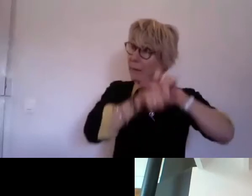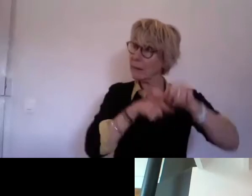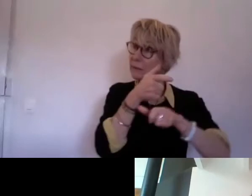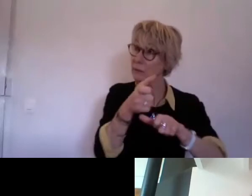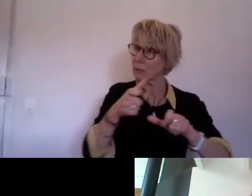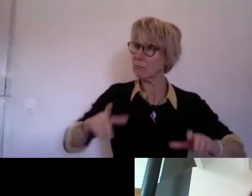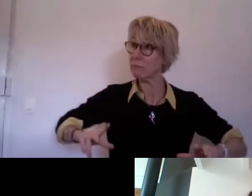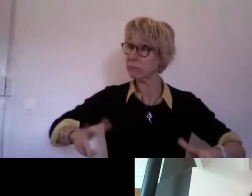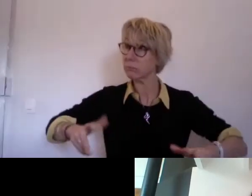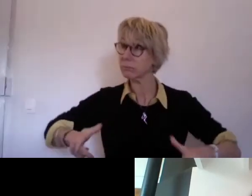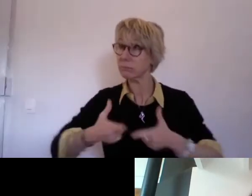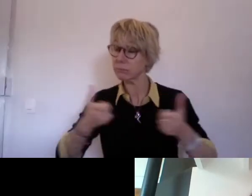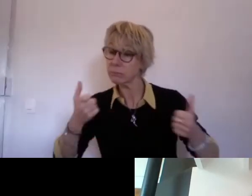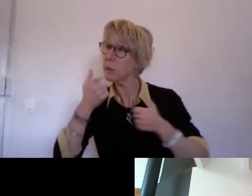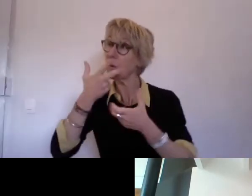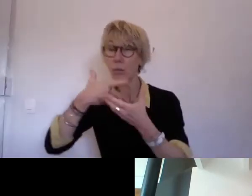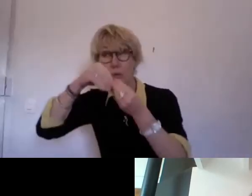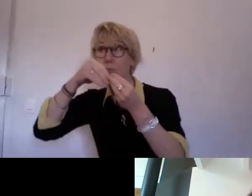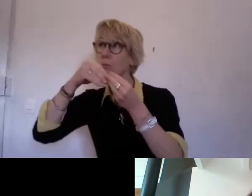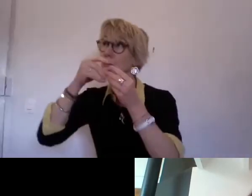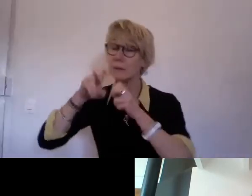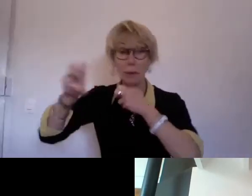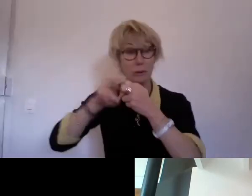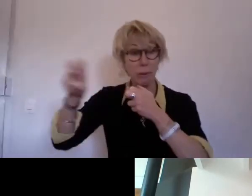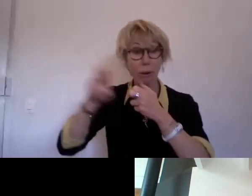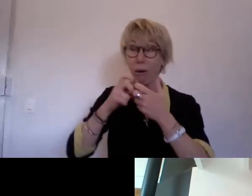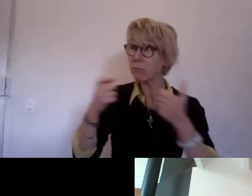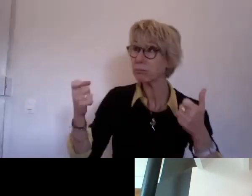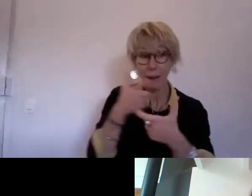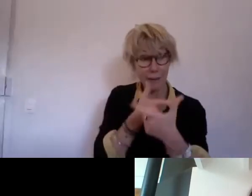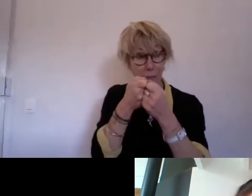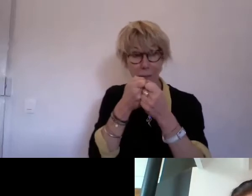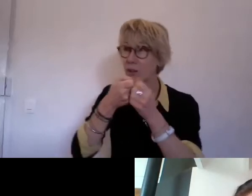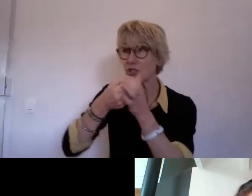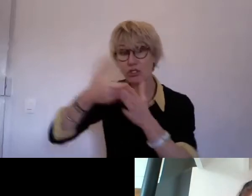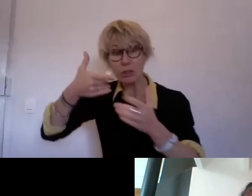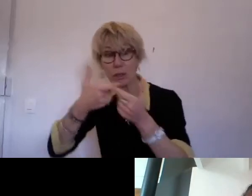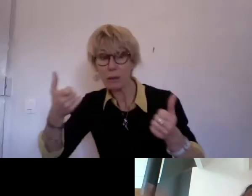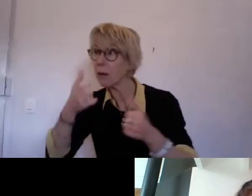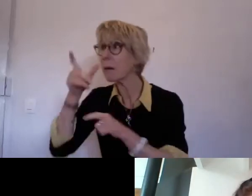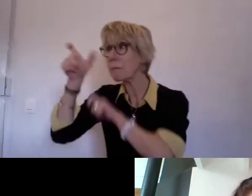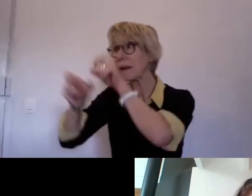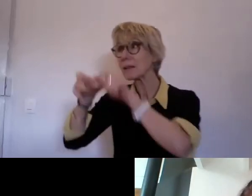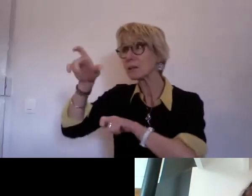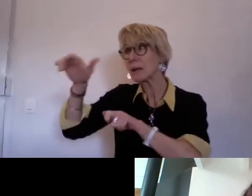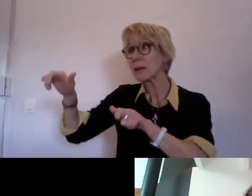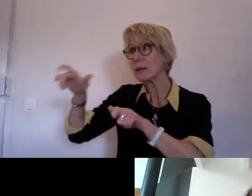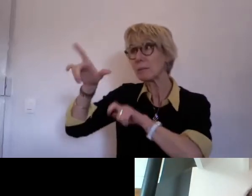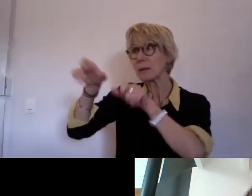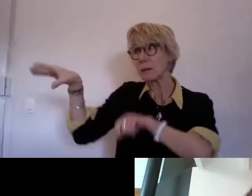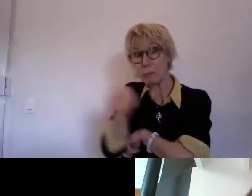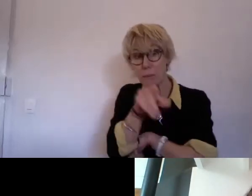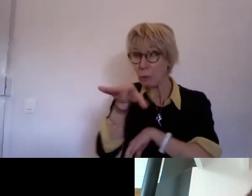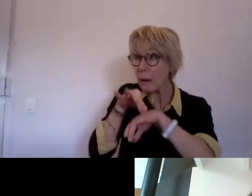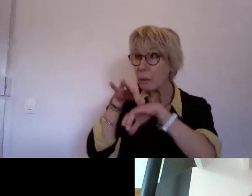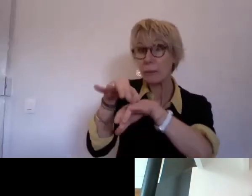des transports qui sont adaptés. Ça a un coût. Le personnel qu'on va prendre pour amener dans la sortie ne vont plus être auprès des